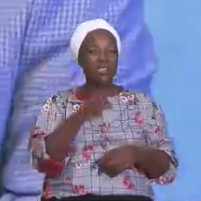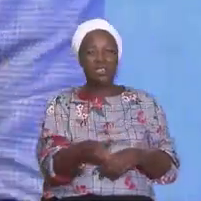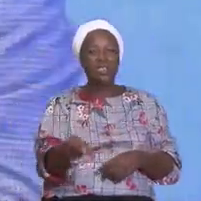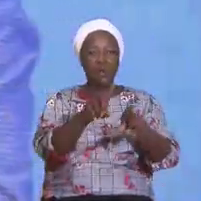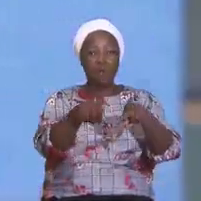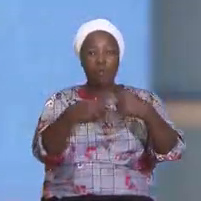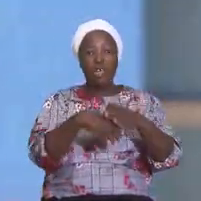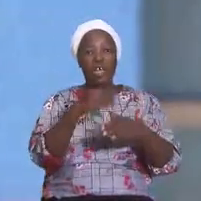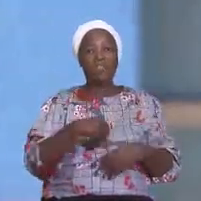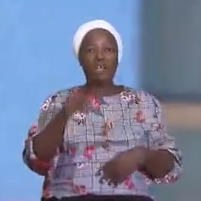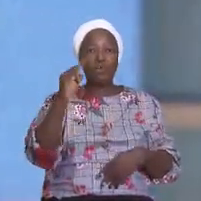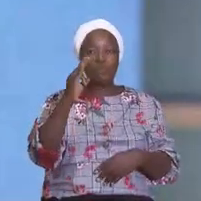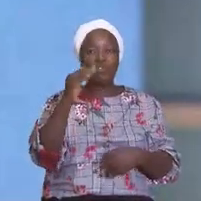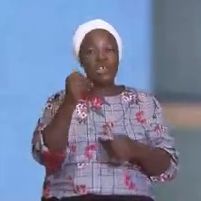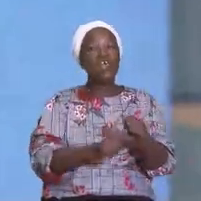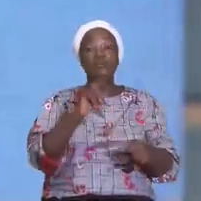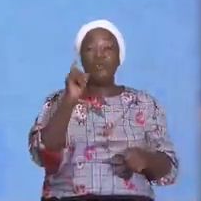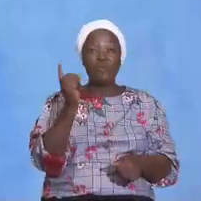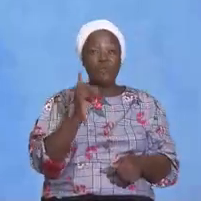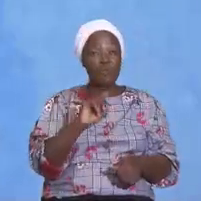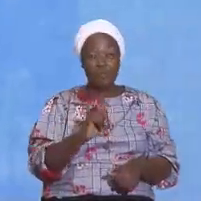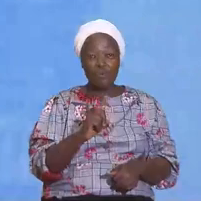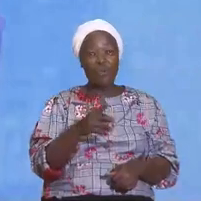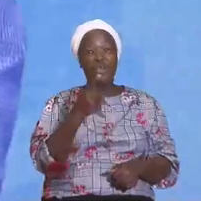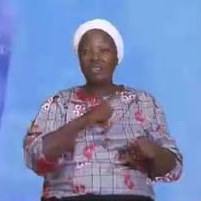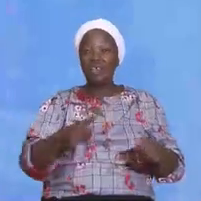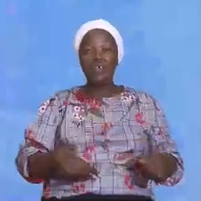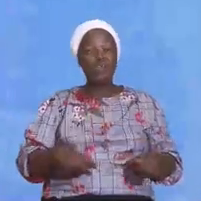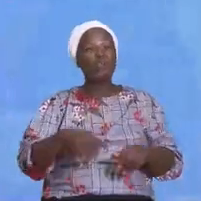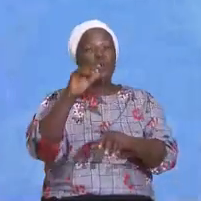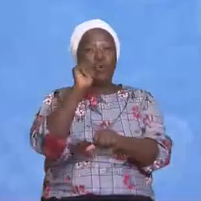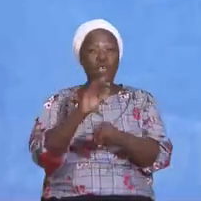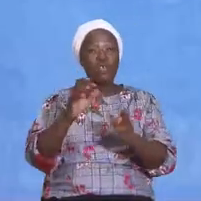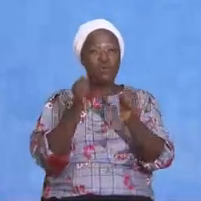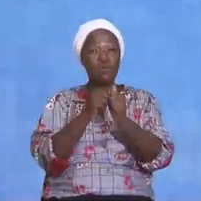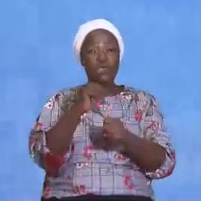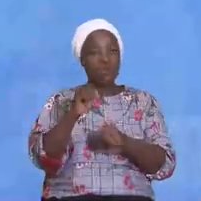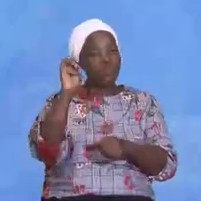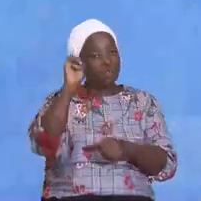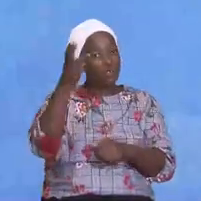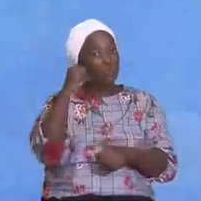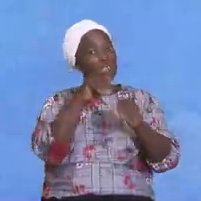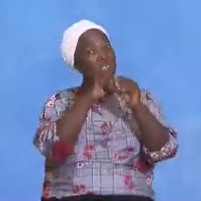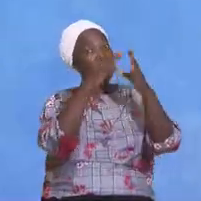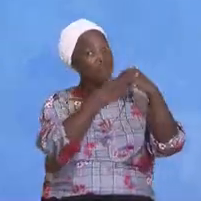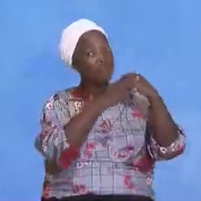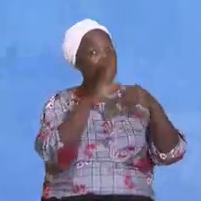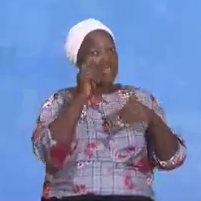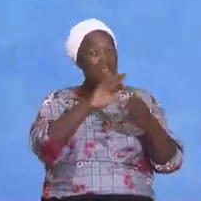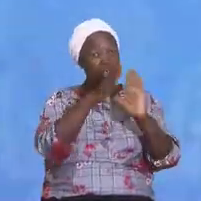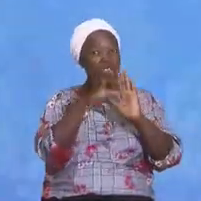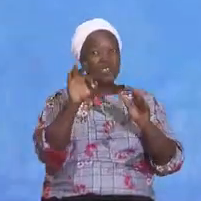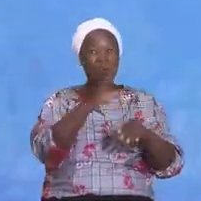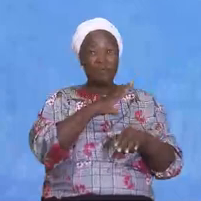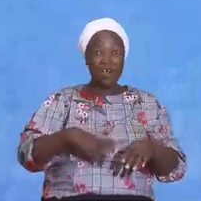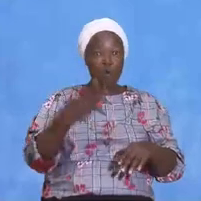de Dieu. Verset 20 là-bas. Et ils s'en allèrent. Et ils s'en allèrent prêcher partout. Le Seigneur